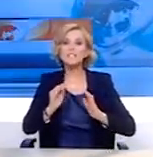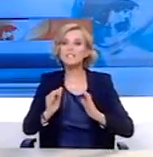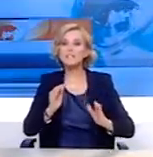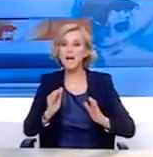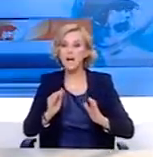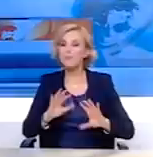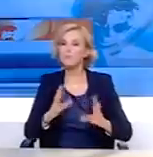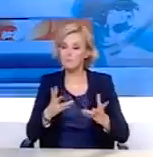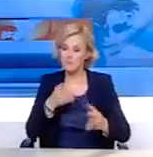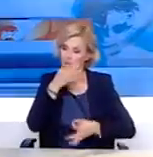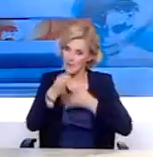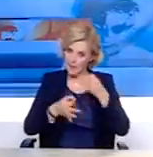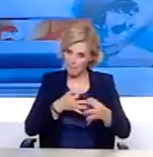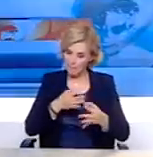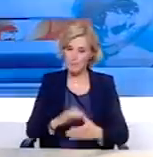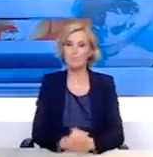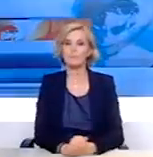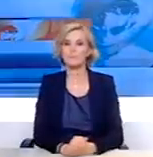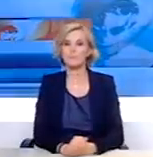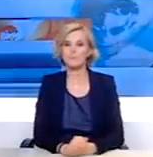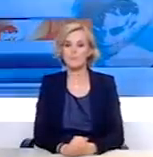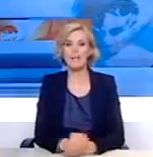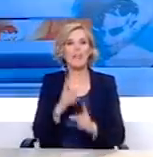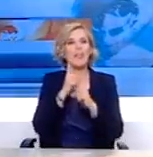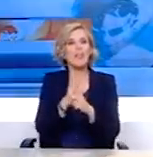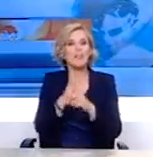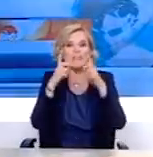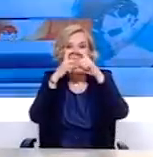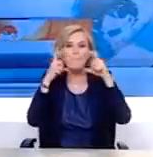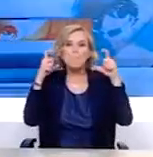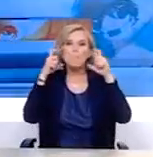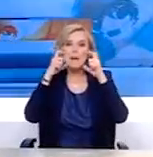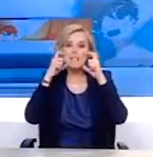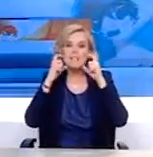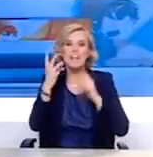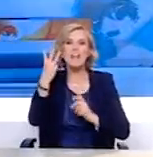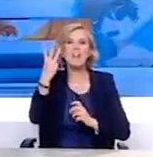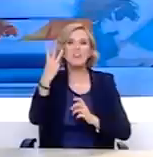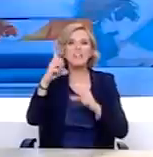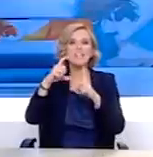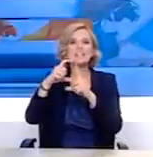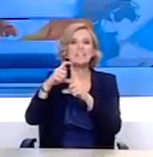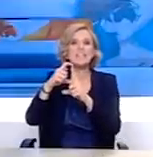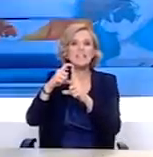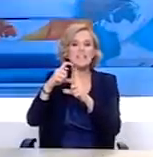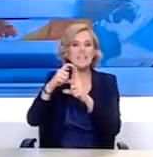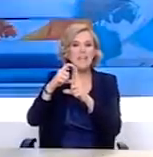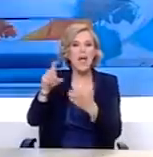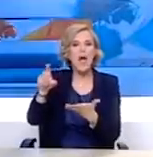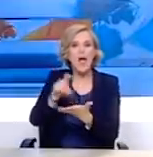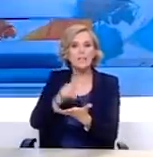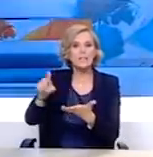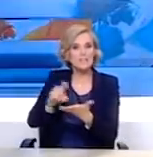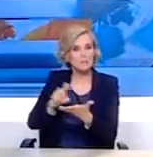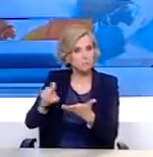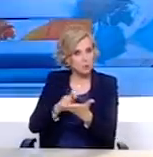αυτές οι οποίες έχουμε αναφέρει ότι είναι με 3D εκτύπωση και ήδη η κοινότητα των 3D προμηθεύει